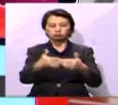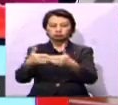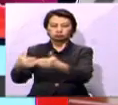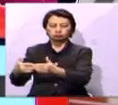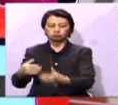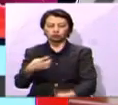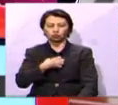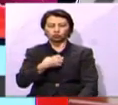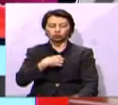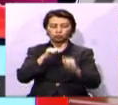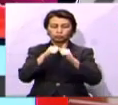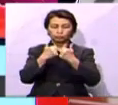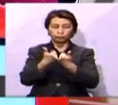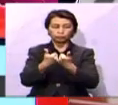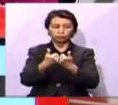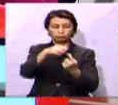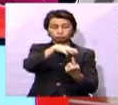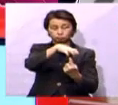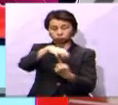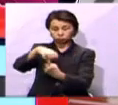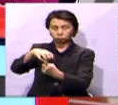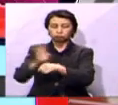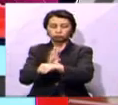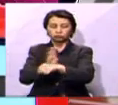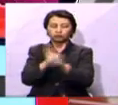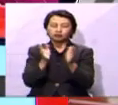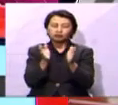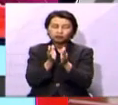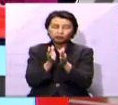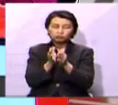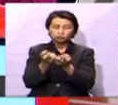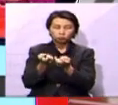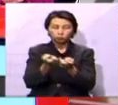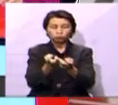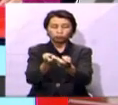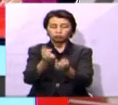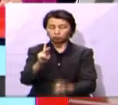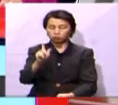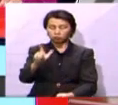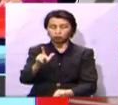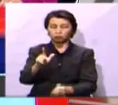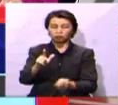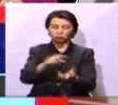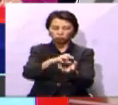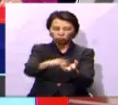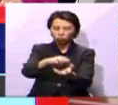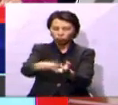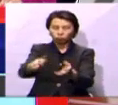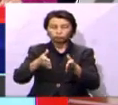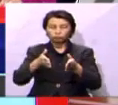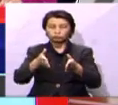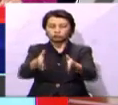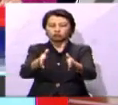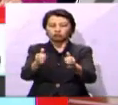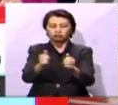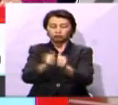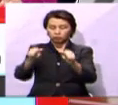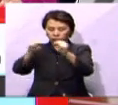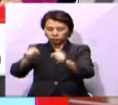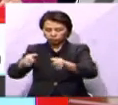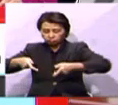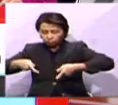Susulan aduan Persatuan Penjaja dan Perniagaan Kecil Bukit Bintang Kuala Lumpur terhadap kerosakan jalan raya dan